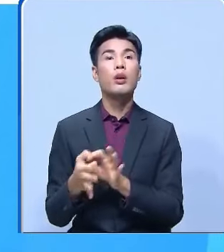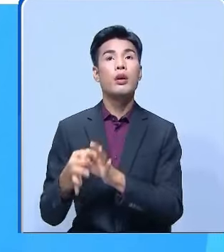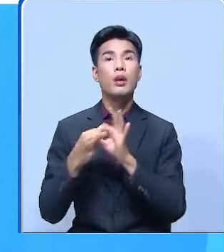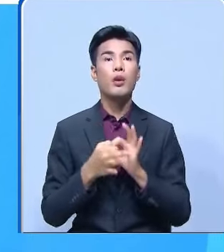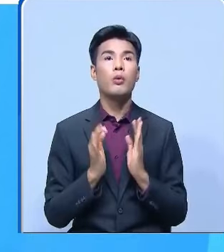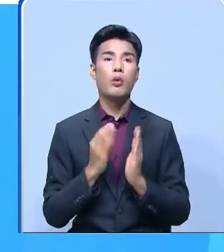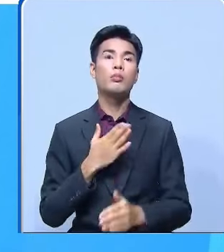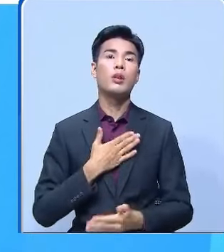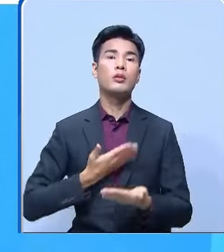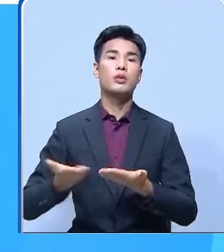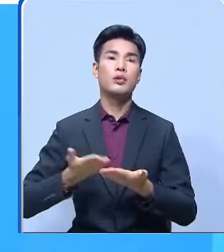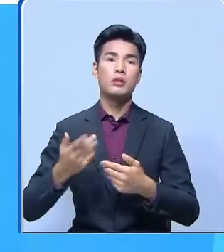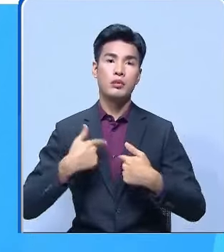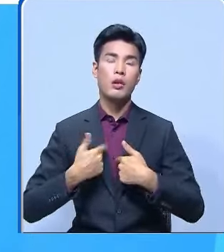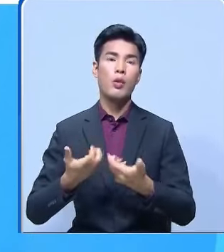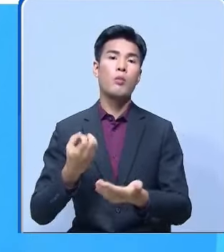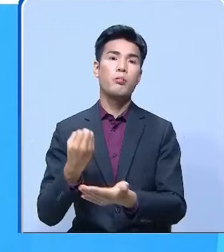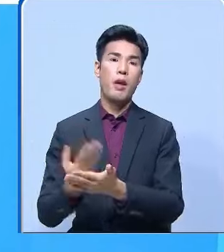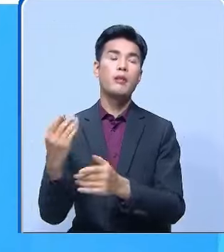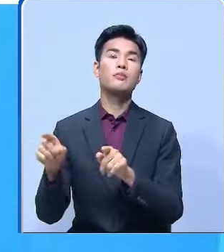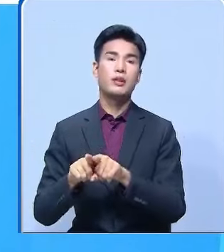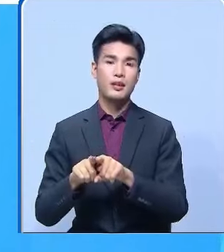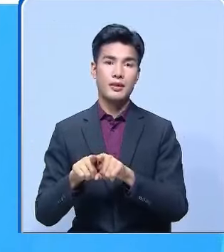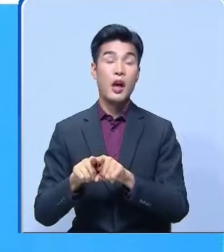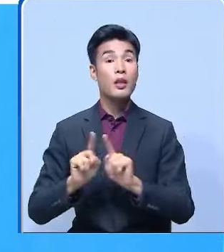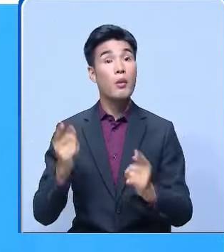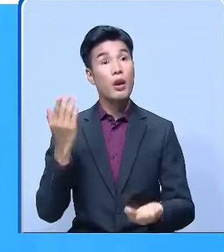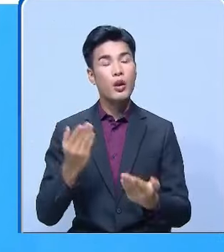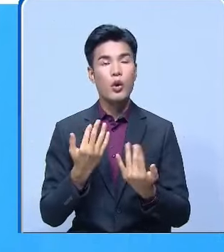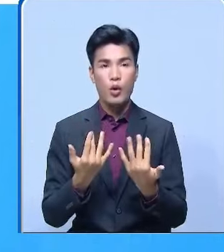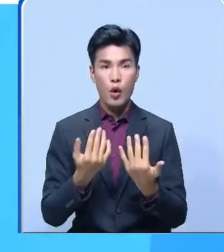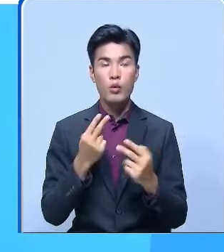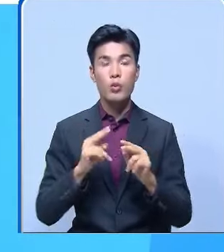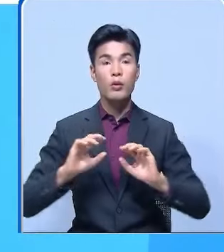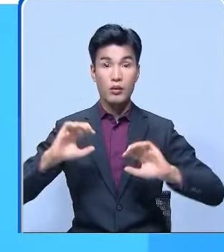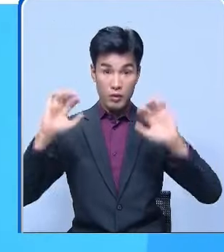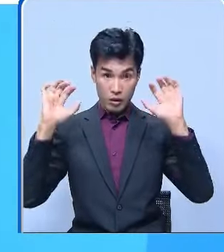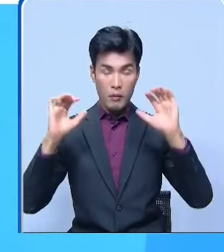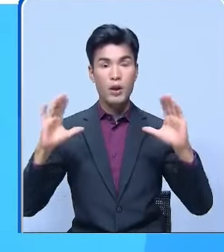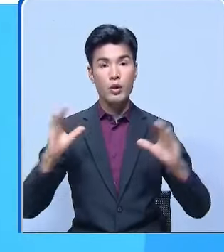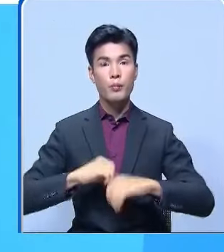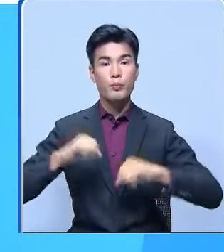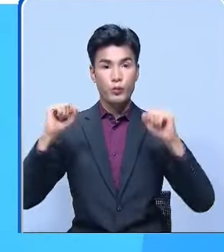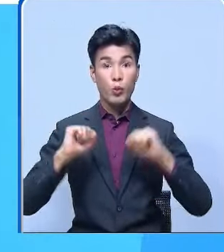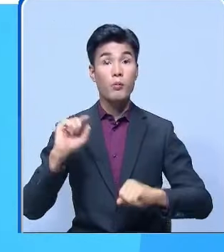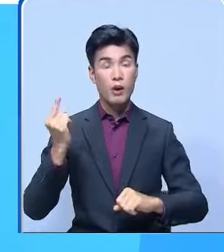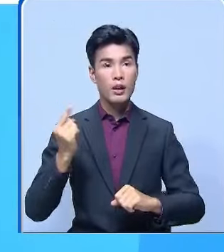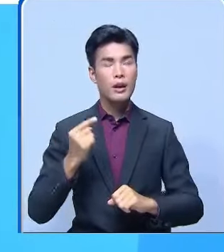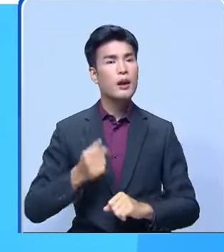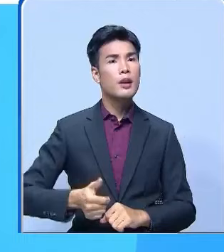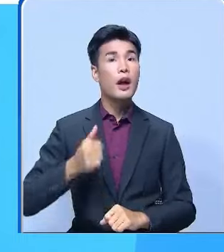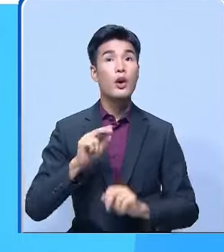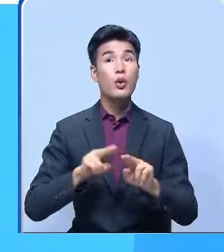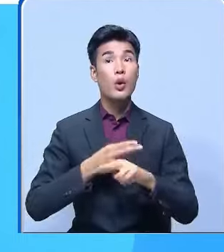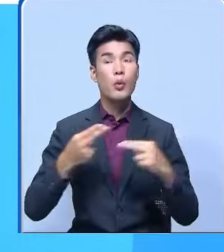บริโภคแบบเราเพราะว่าต้นทุนสินค้าก็จะเพิ่มตามขึ้นไปด้วยนะคะแต่ว่ายังไงเดี๋ยวคงต้องรอทางรัฐบาลขอกันอีกทีนึงว่าจะได้เป็นของขวัญ